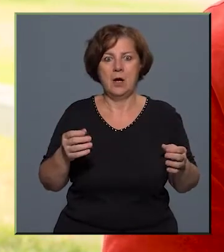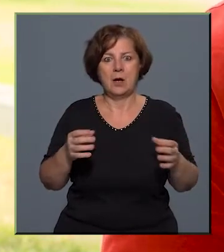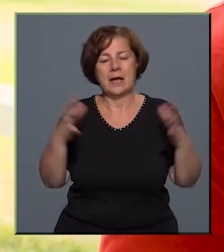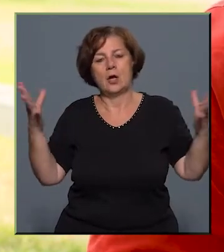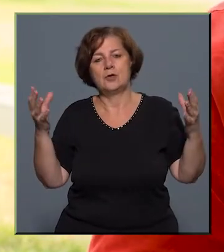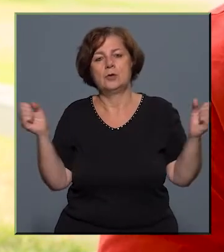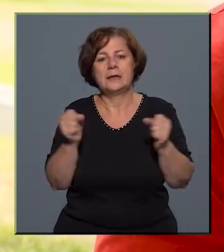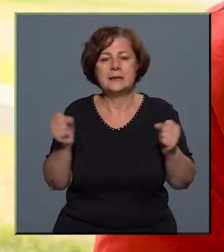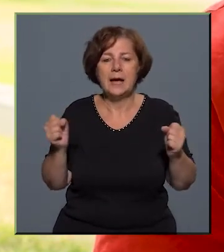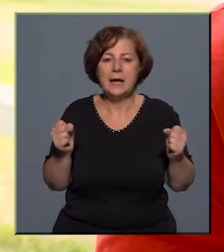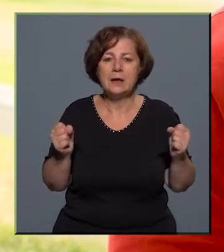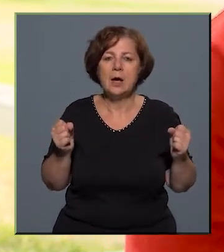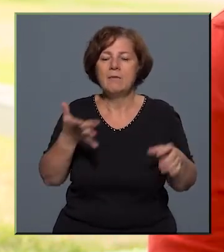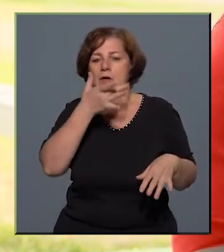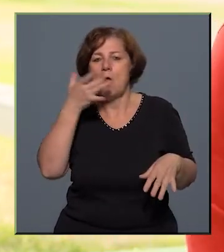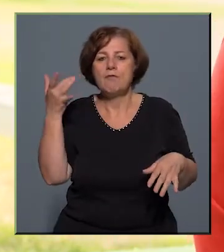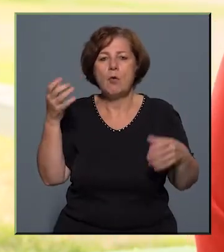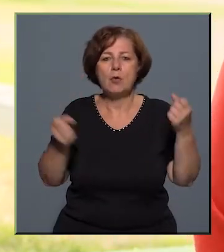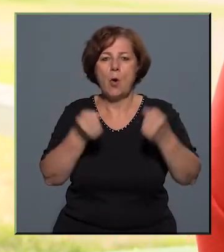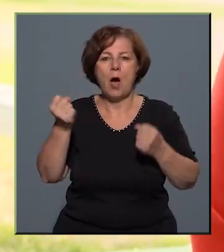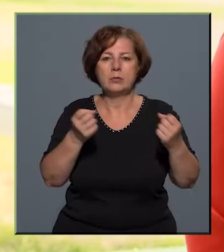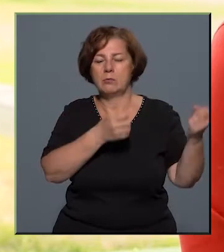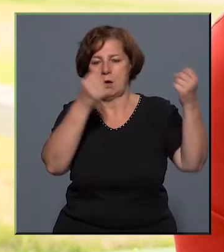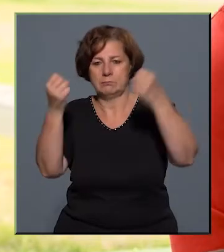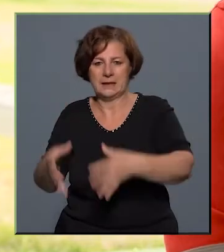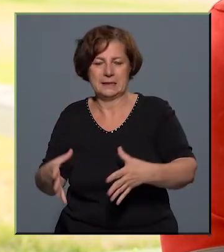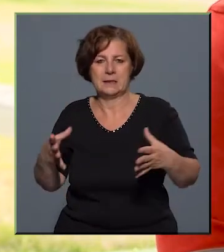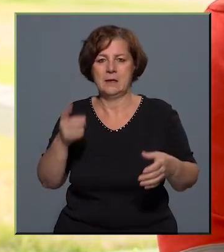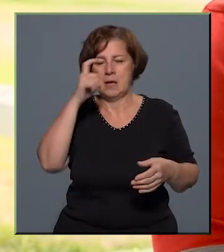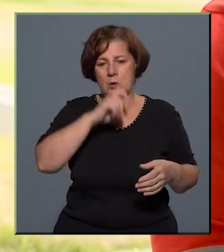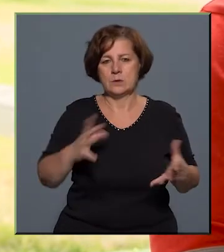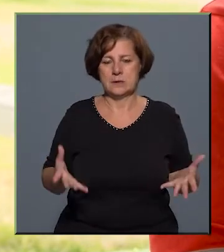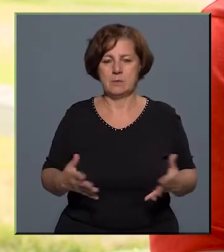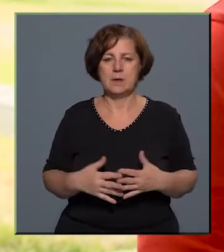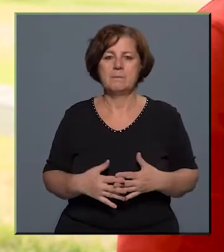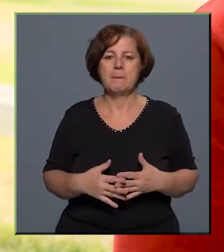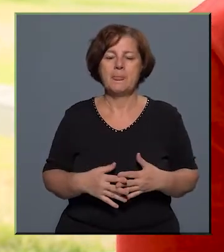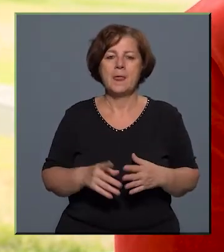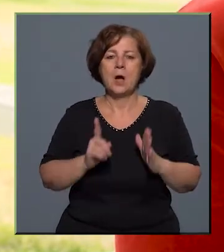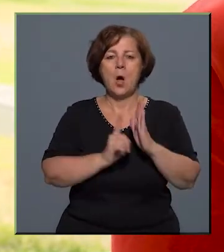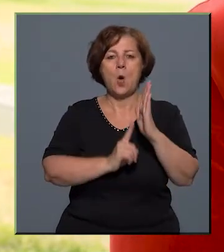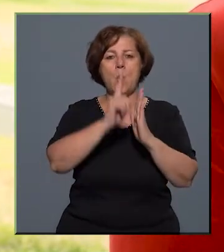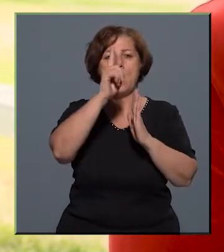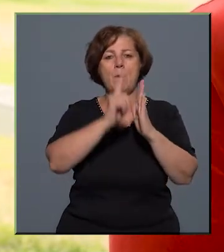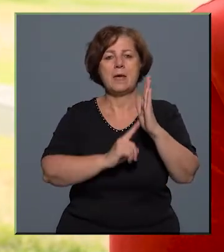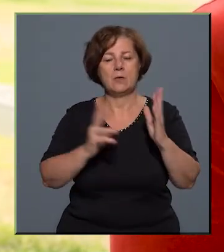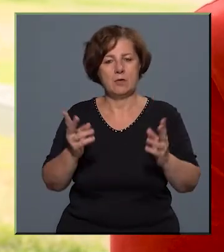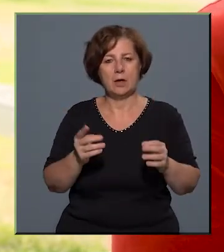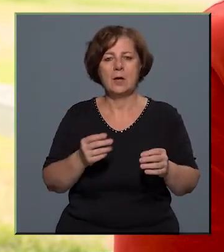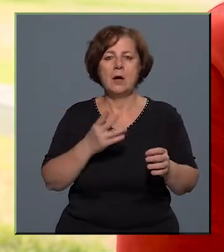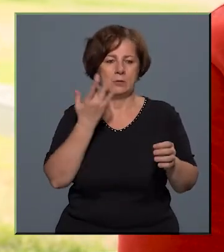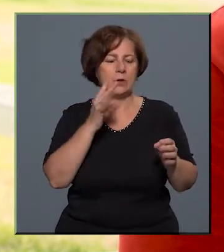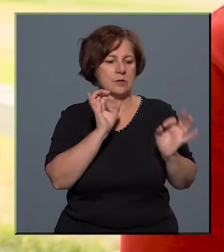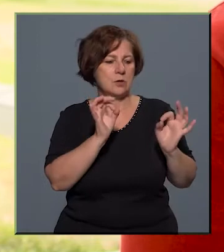hirtelen, akár nagyon hideg, vagy pedig ugye, hogy a forró autóba teszik még inkább be. Ugye, ha hőmérő van, akkor van egy